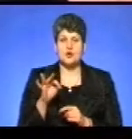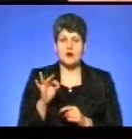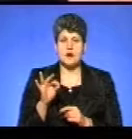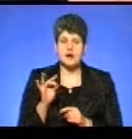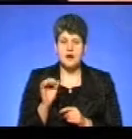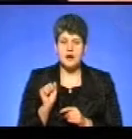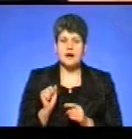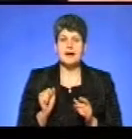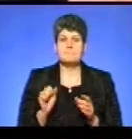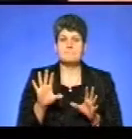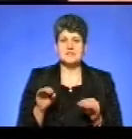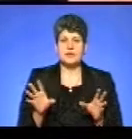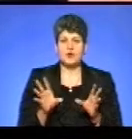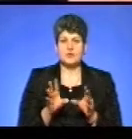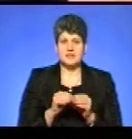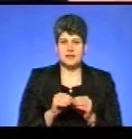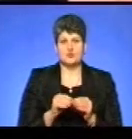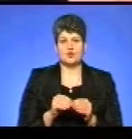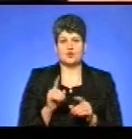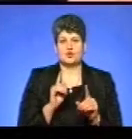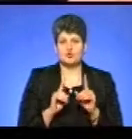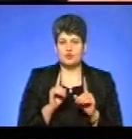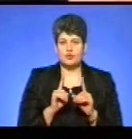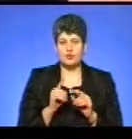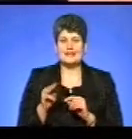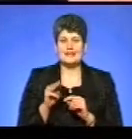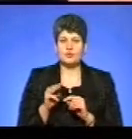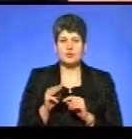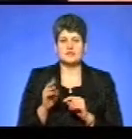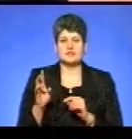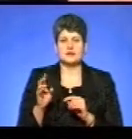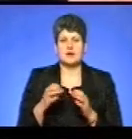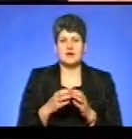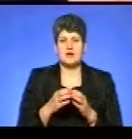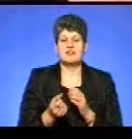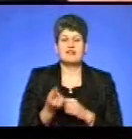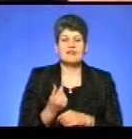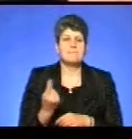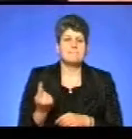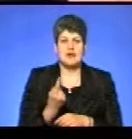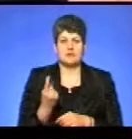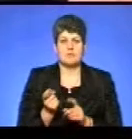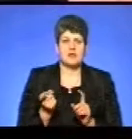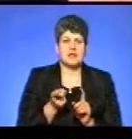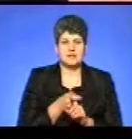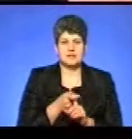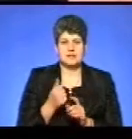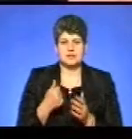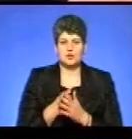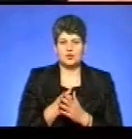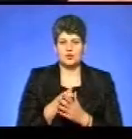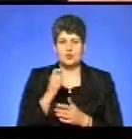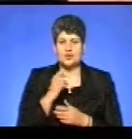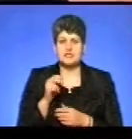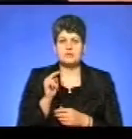собору Трибухівська громада першою вирішила приєднатися до Православної церкви України. На Тернопільщині першими проявили